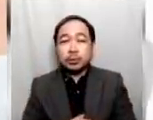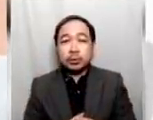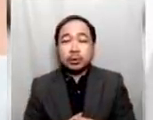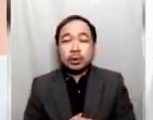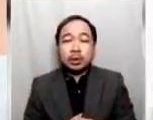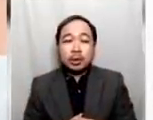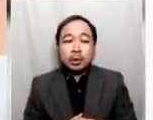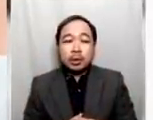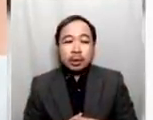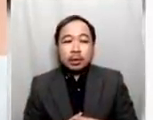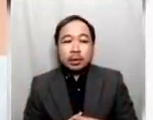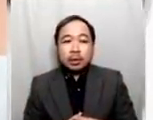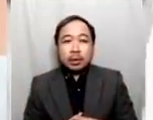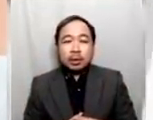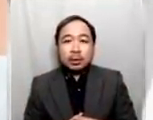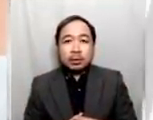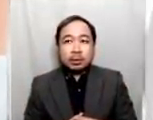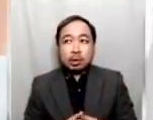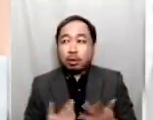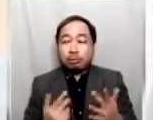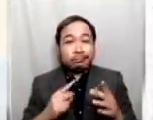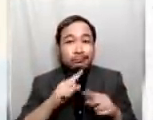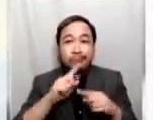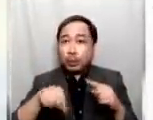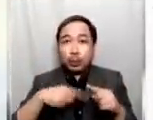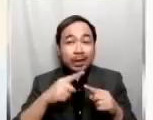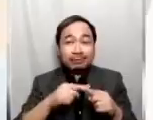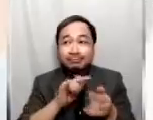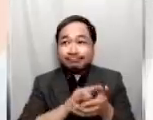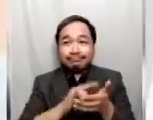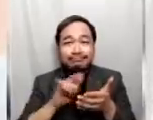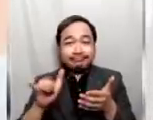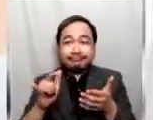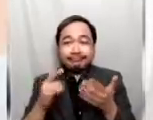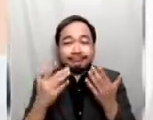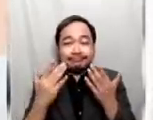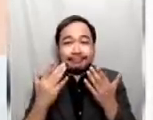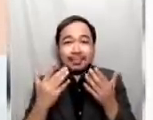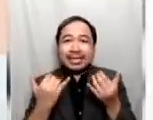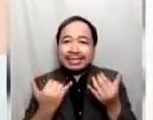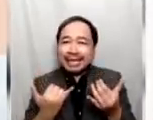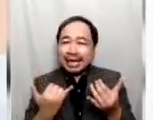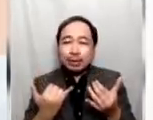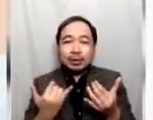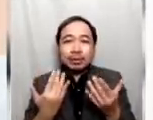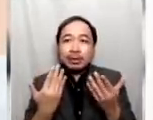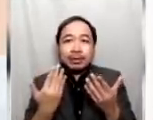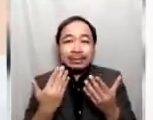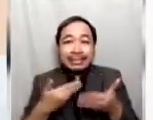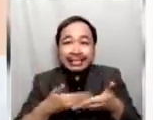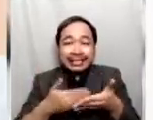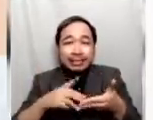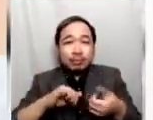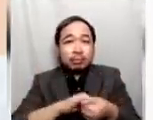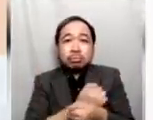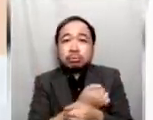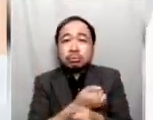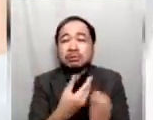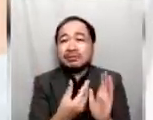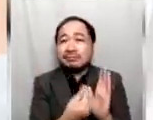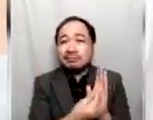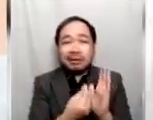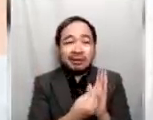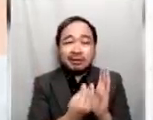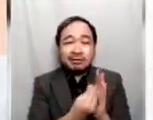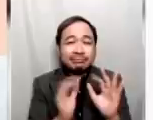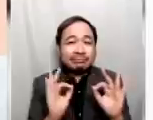hanggang sa kung kailan kami makakaalis. You know, we're running out of money. Wala na po kaming pera, wala na